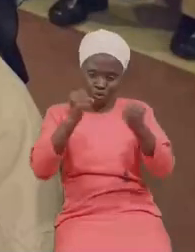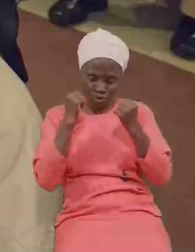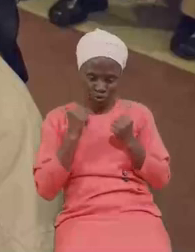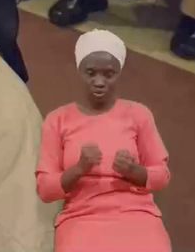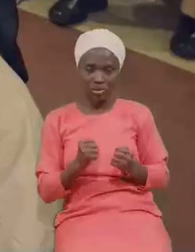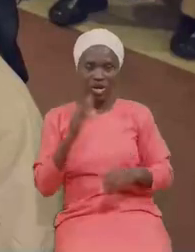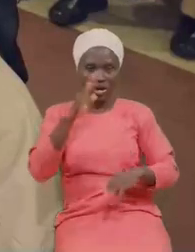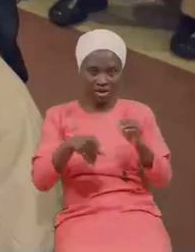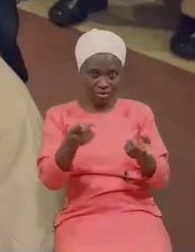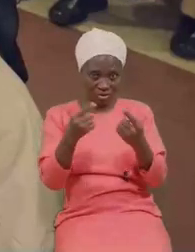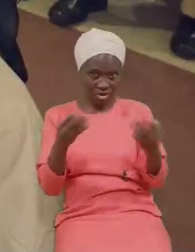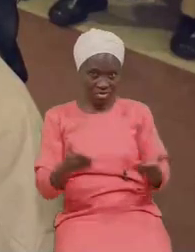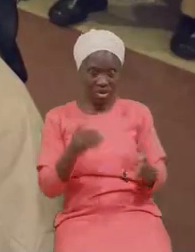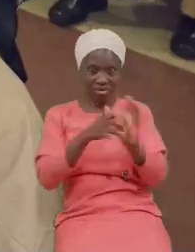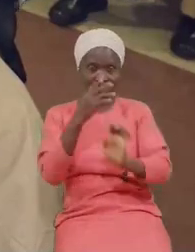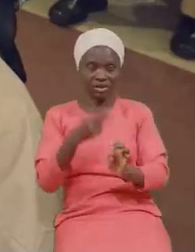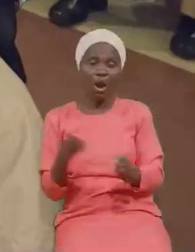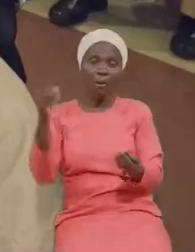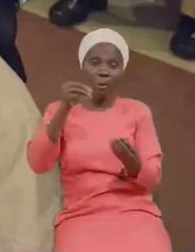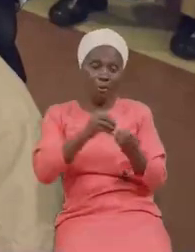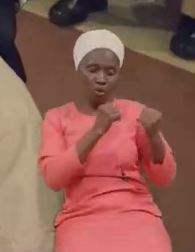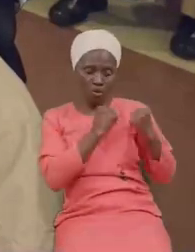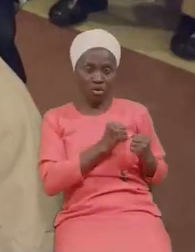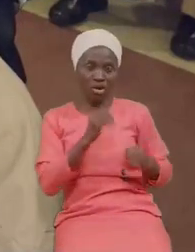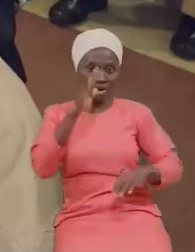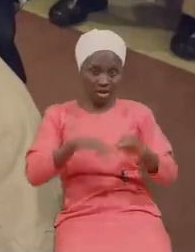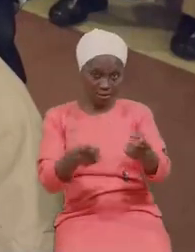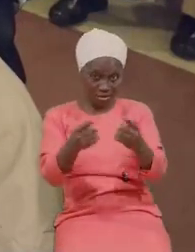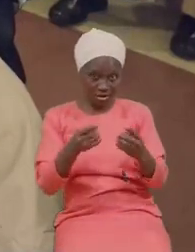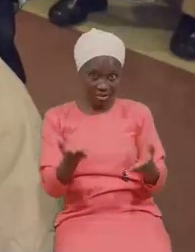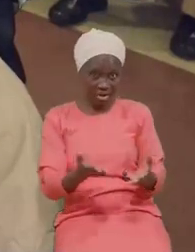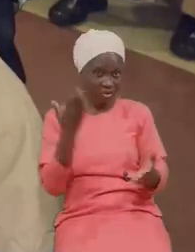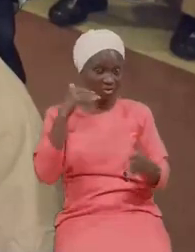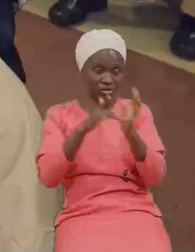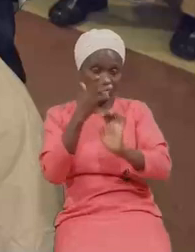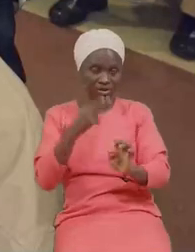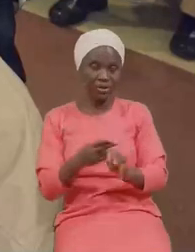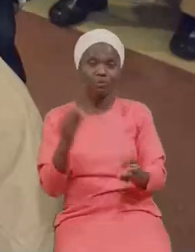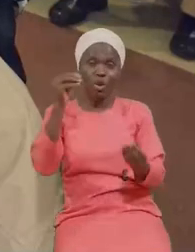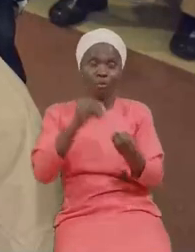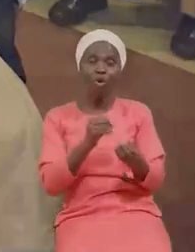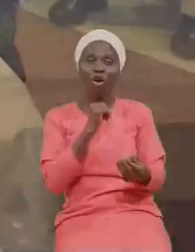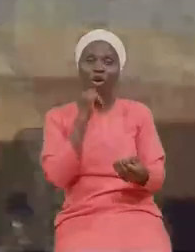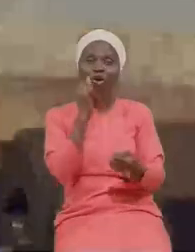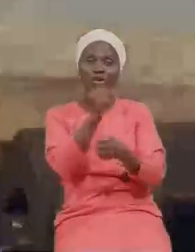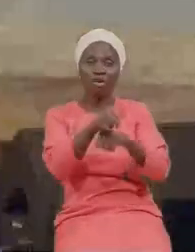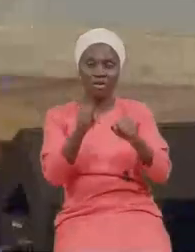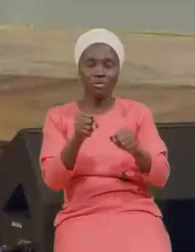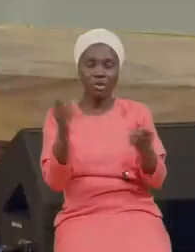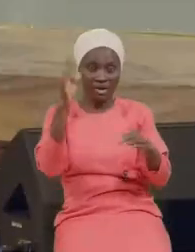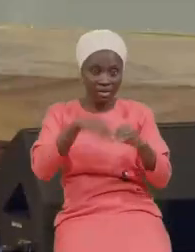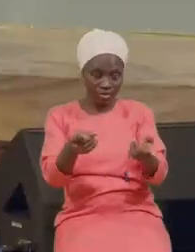plus élevé que vous le tirez vous serez plus courageux que vous ne l'étiez vous serez plus investibles que vous ne les